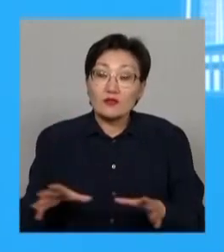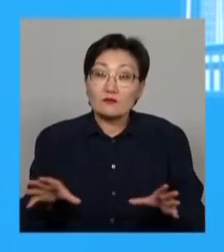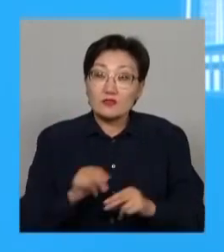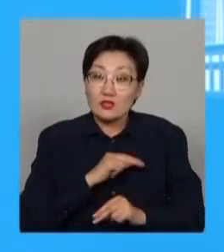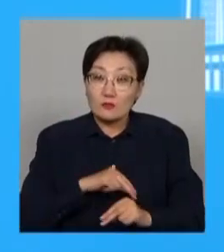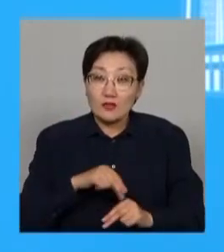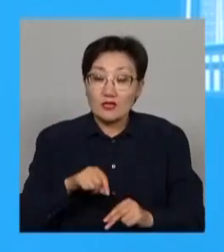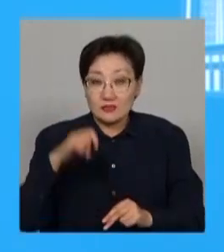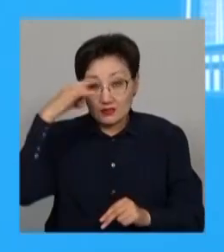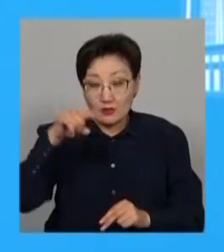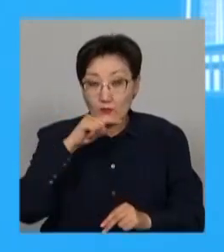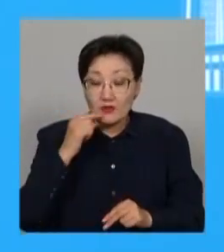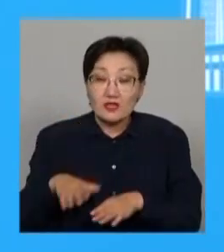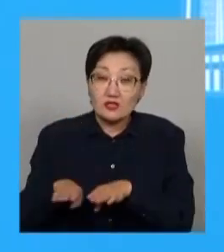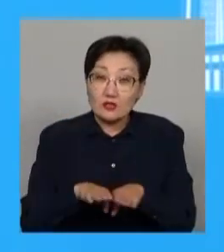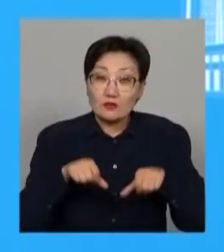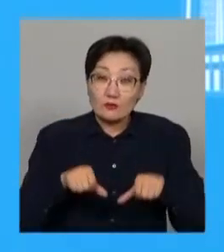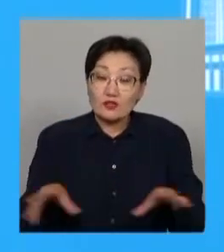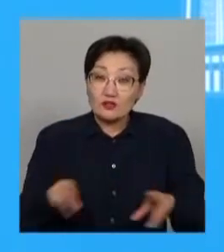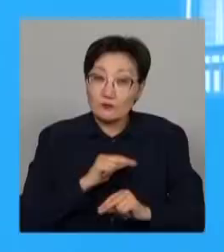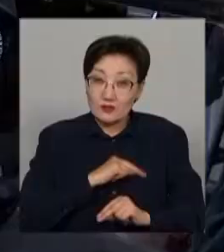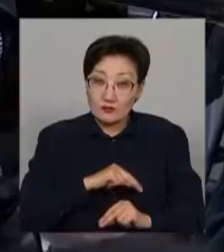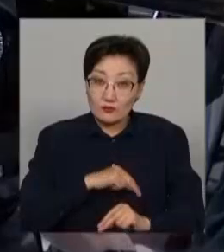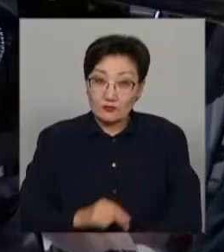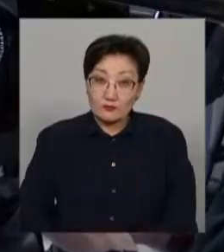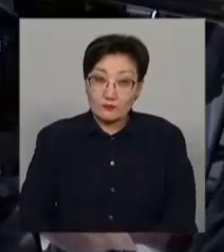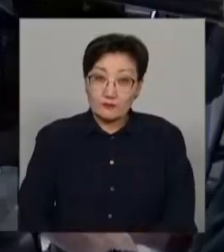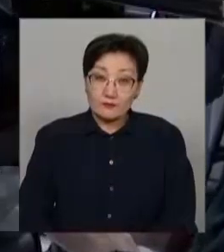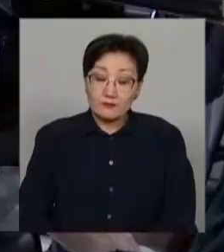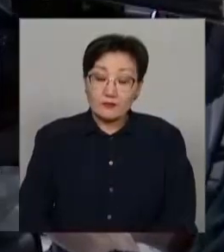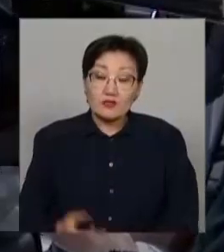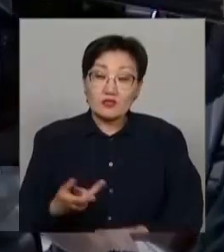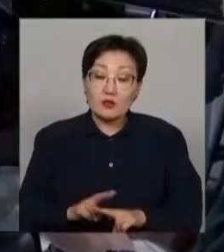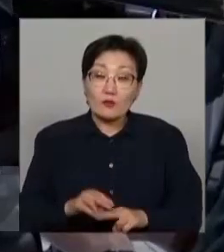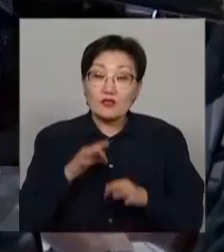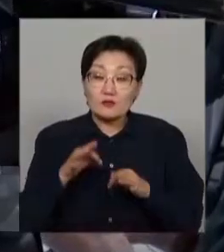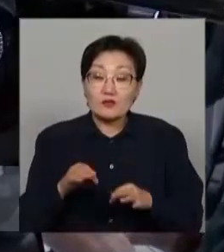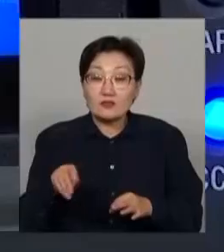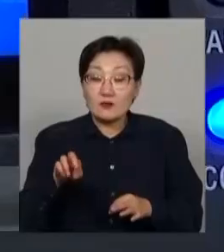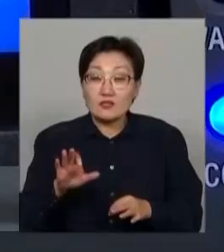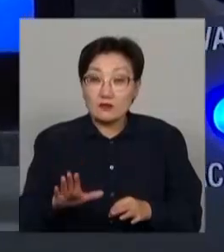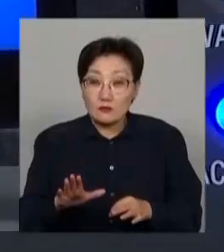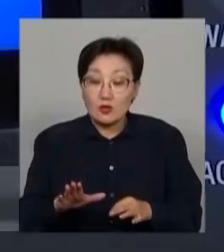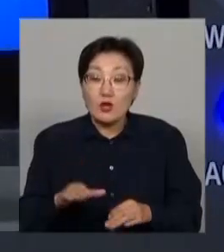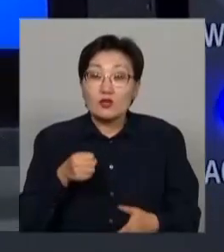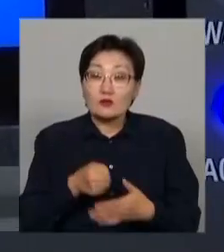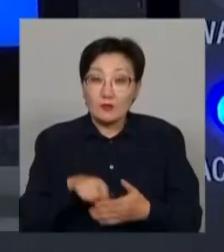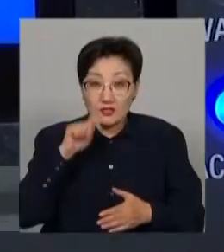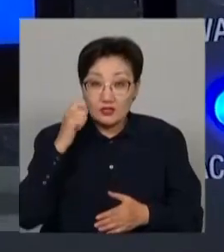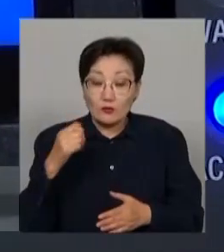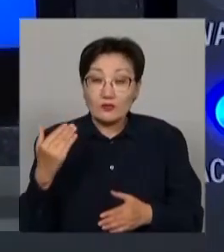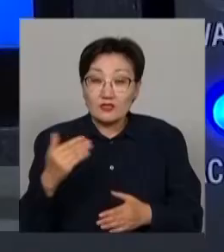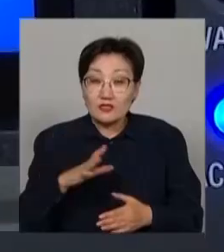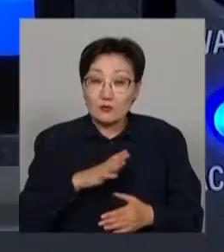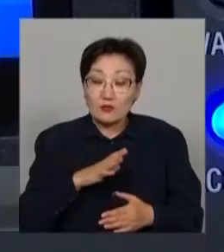и России, как равноправных стратегических партнеров. При этом, по словам Айбека Смадиярова, до украинской стороны